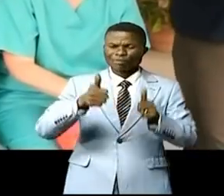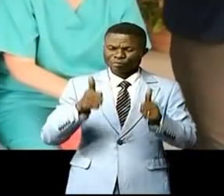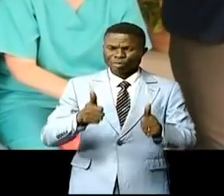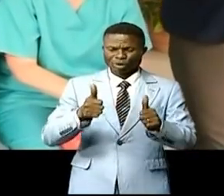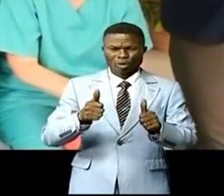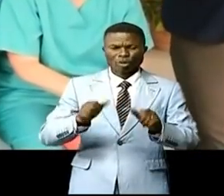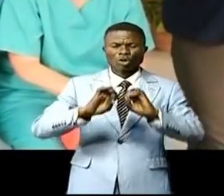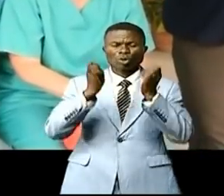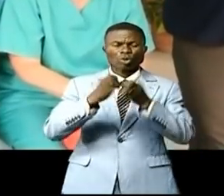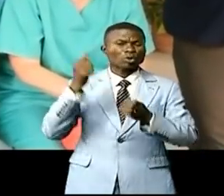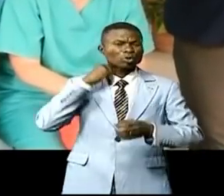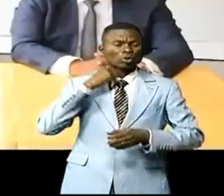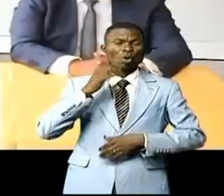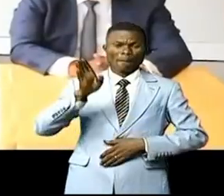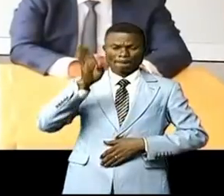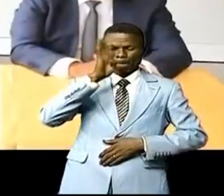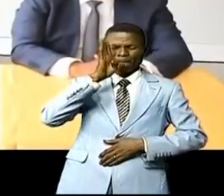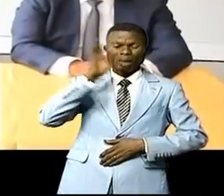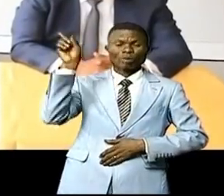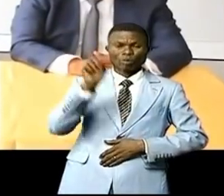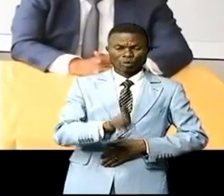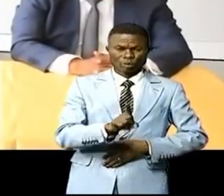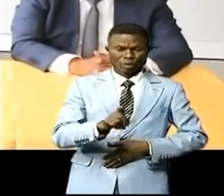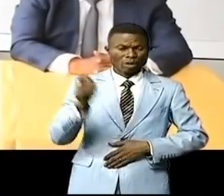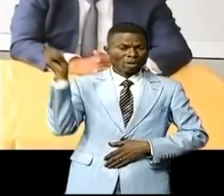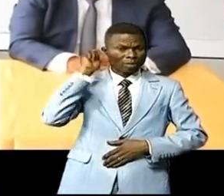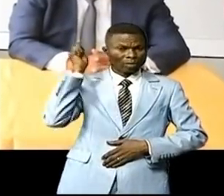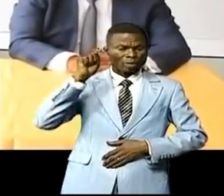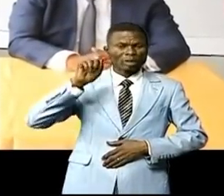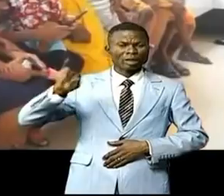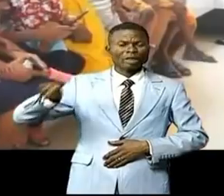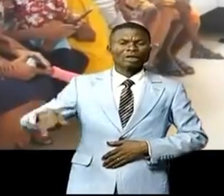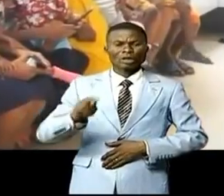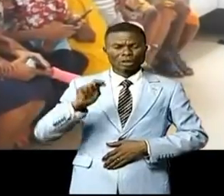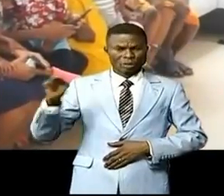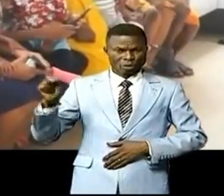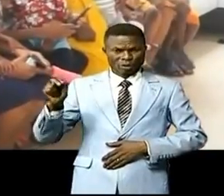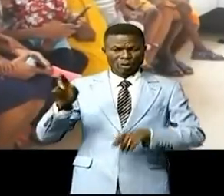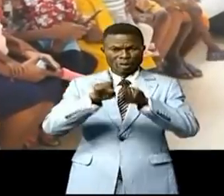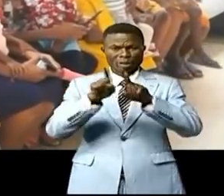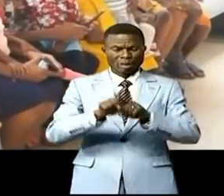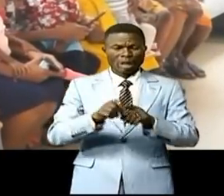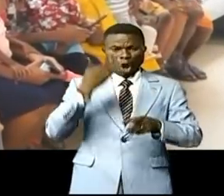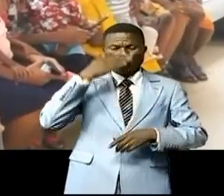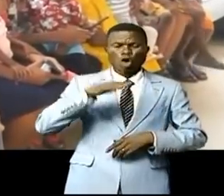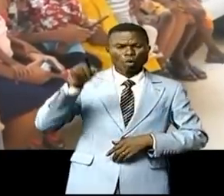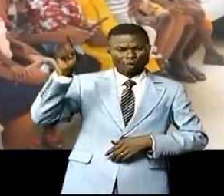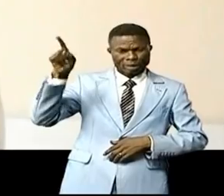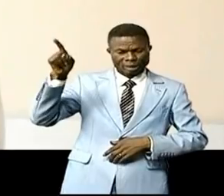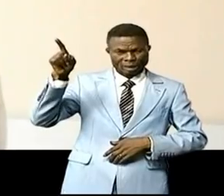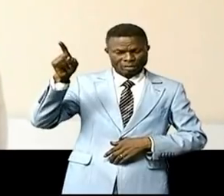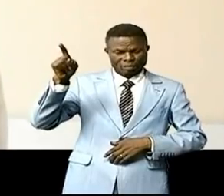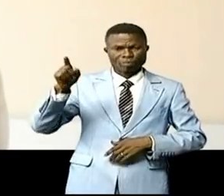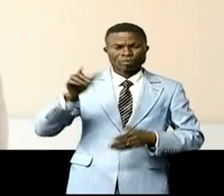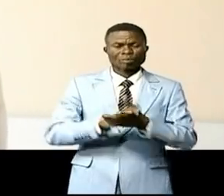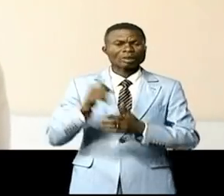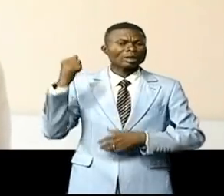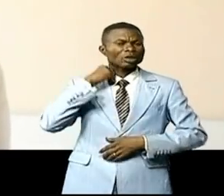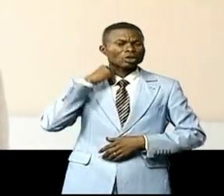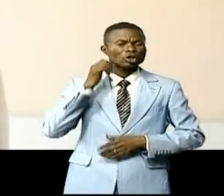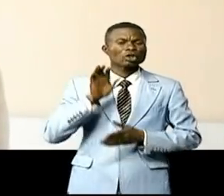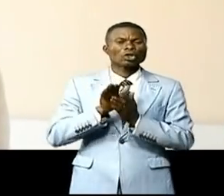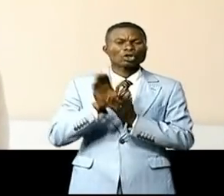l'équipe de médecins belges conduite par le professeur Jean Roubaille et celle de la clinique Ngalima dirigée par le médecin